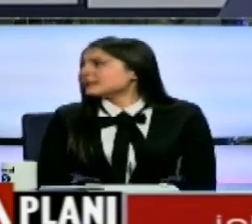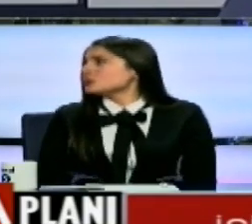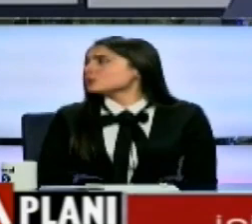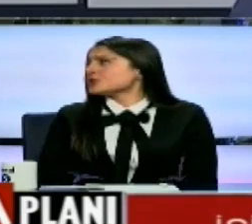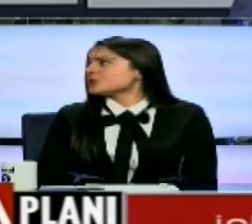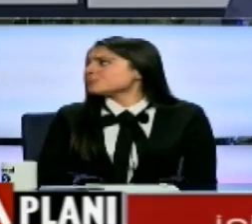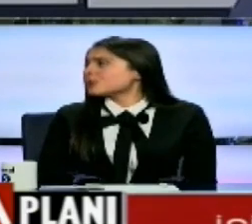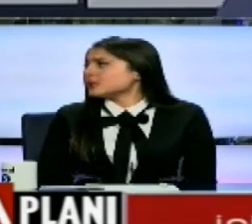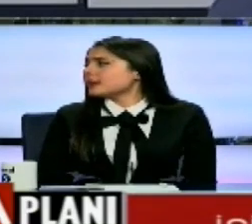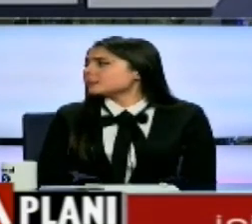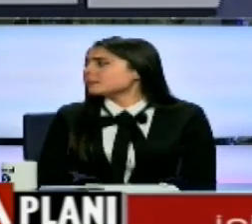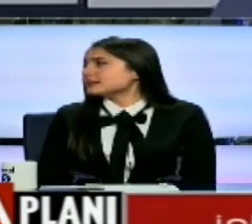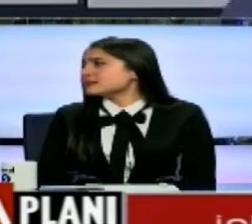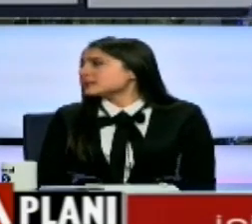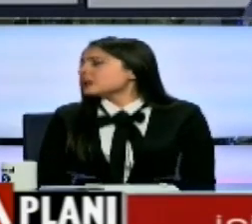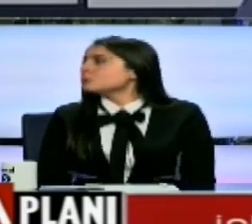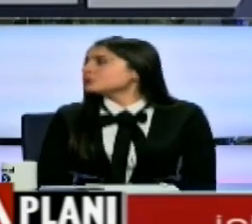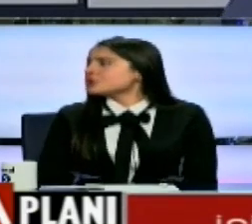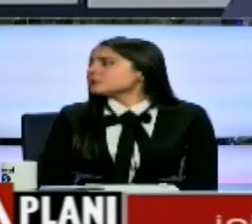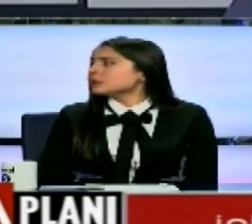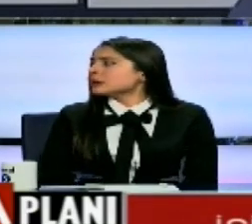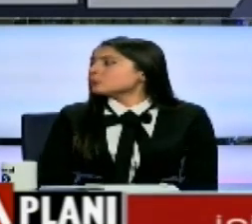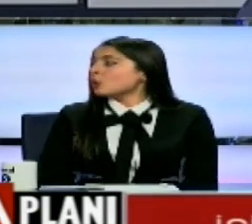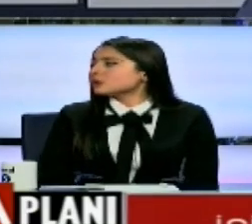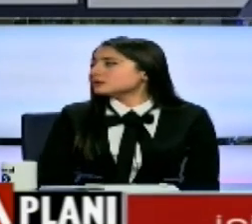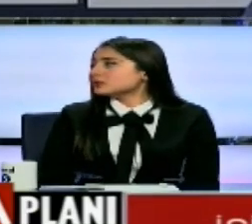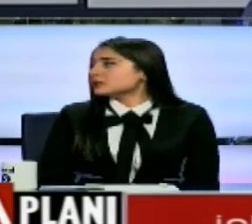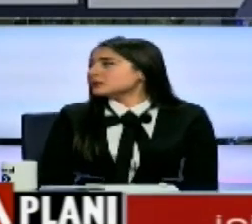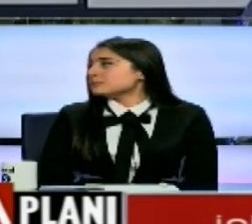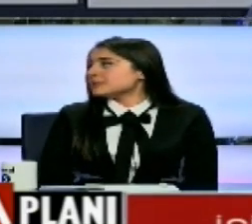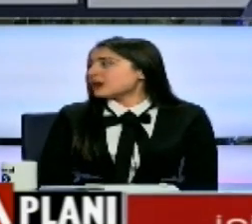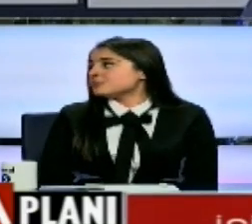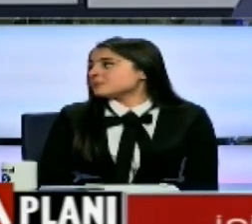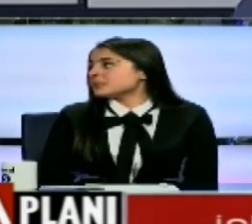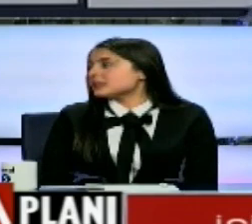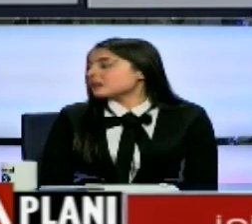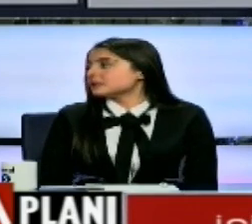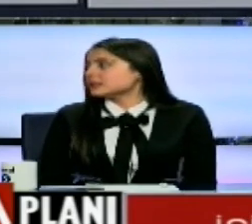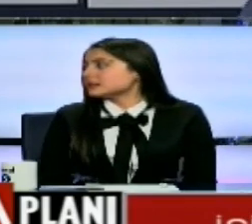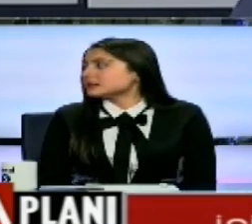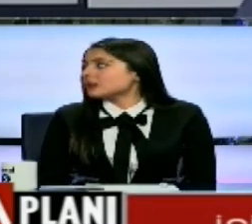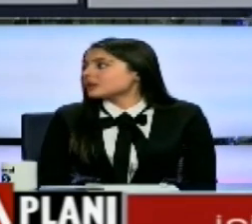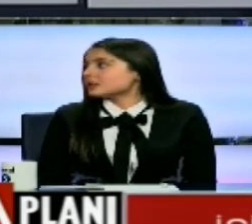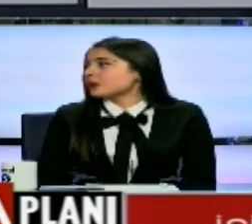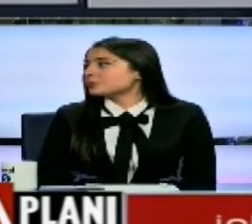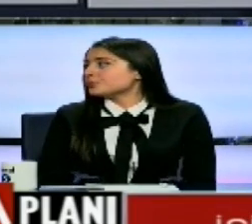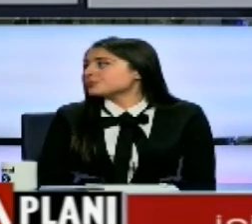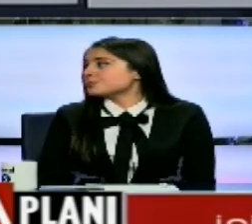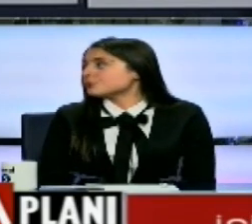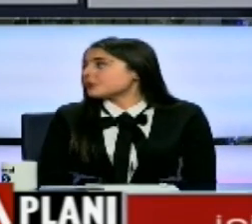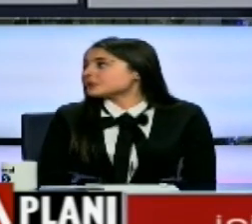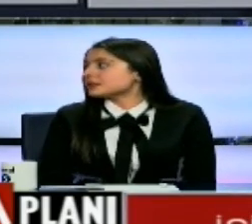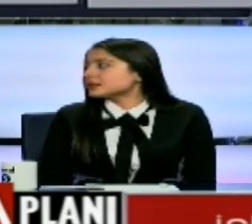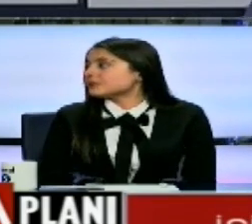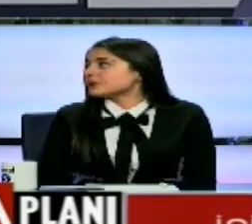de çok çeşitli projeler yapabiliriz. Bunun için bu yolda bize açmamızı sağladı Aşıklar Grup Yönetim